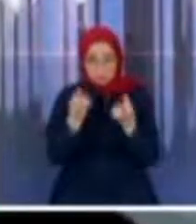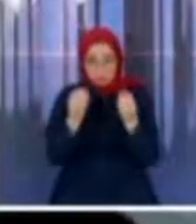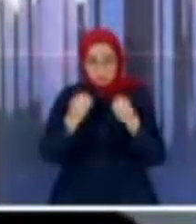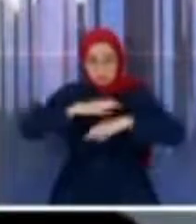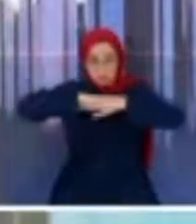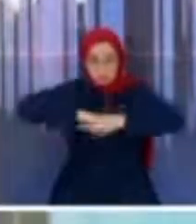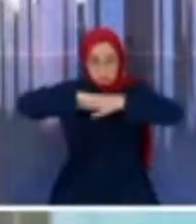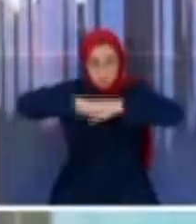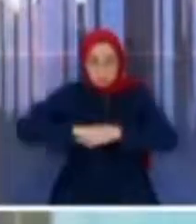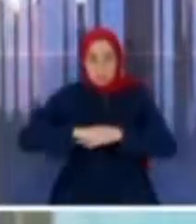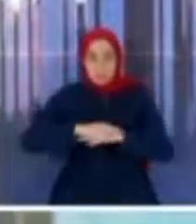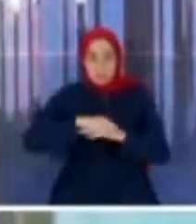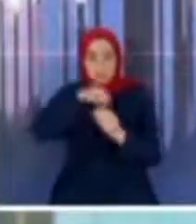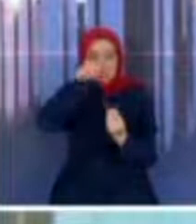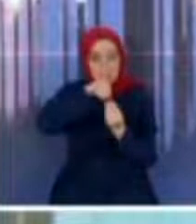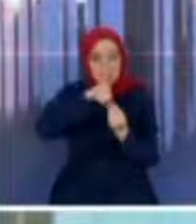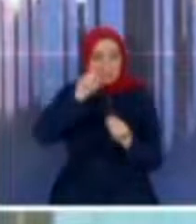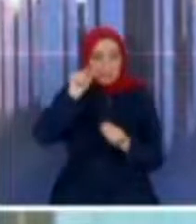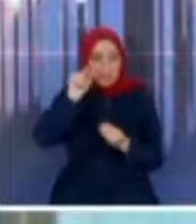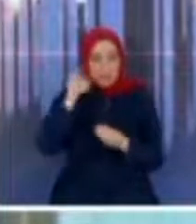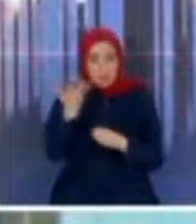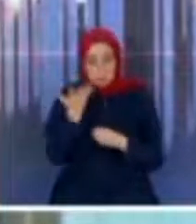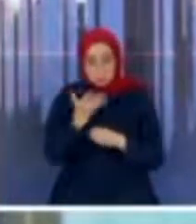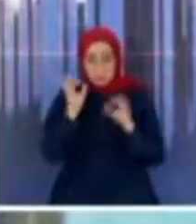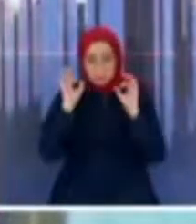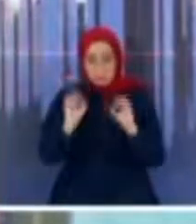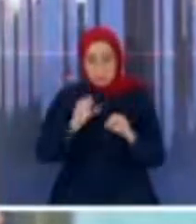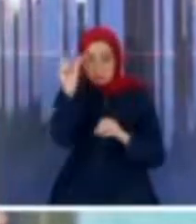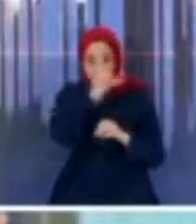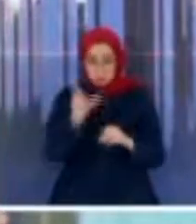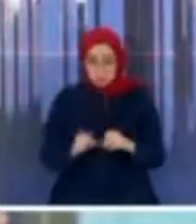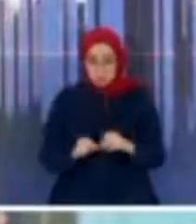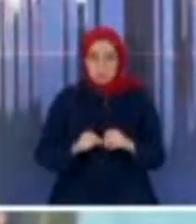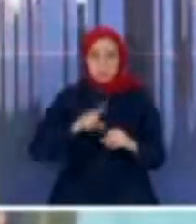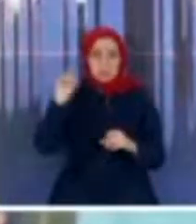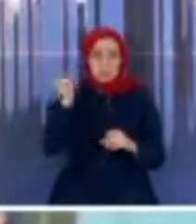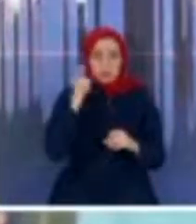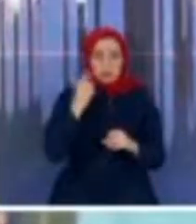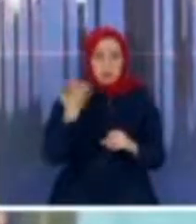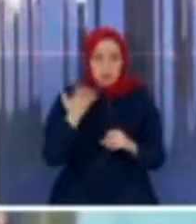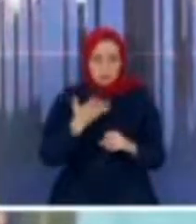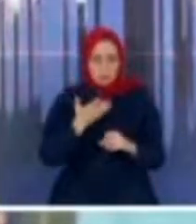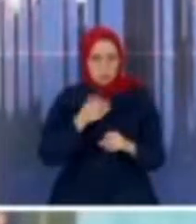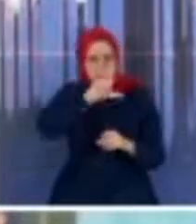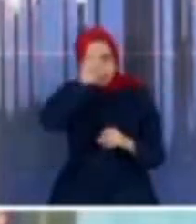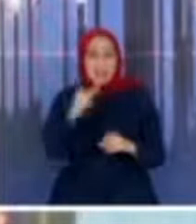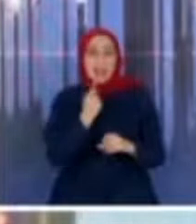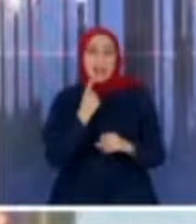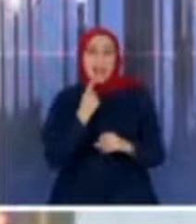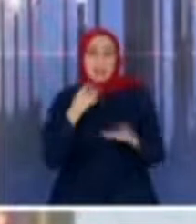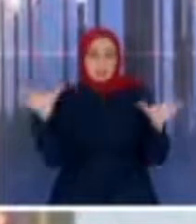لي موجود يعني بزوان حتى على المستوى الوطني، ونتصور مش خساره في الهلال الاحمر مثل هذه